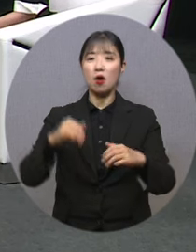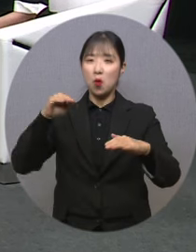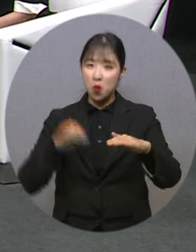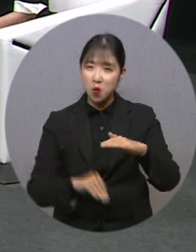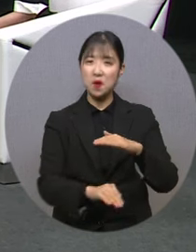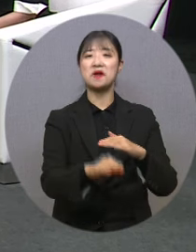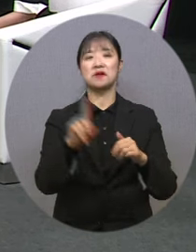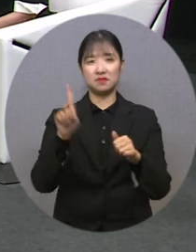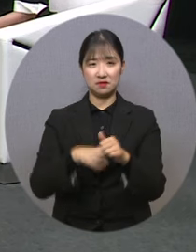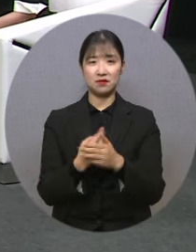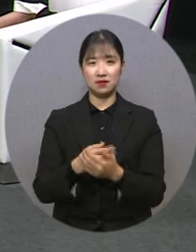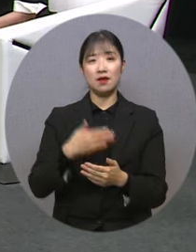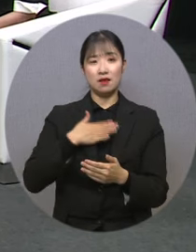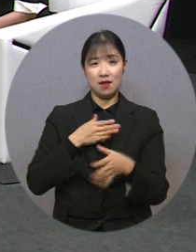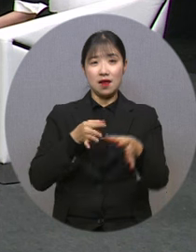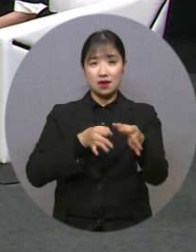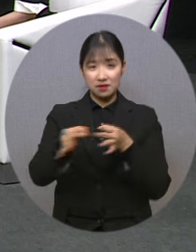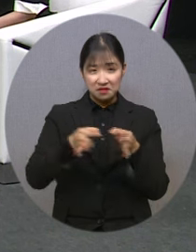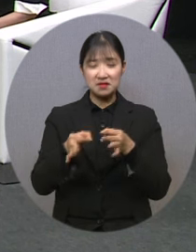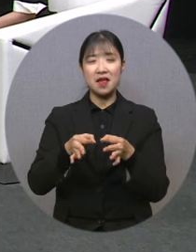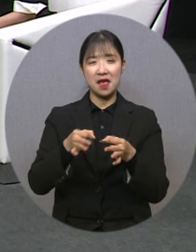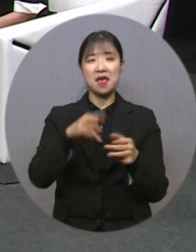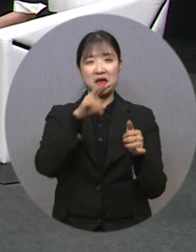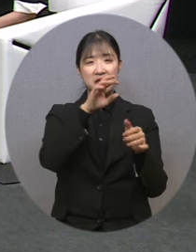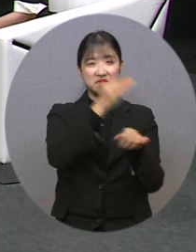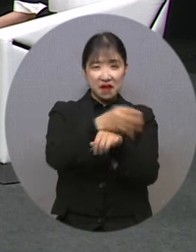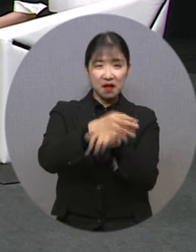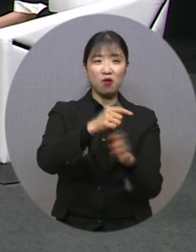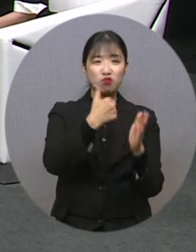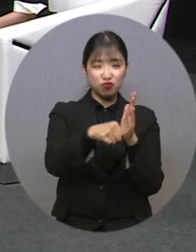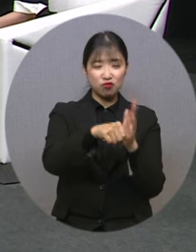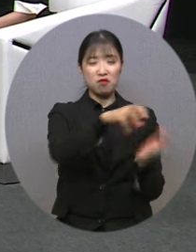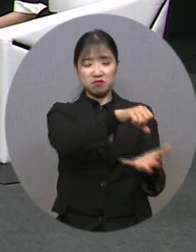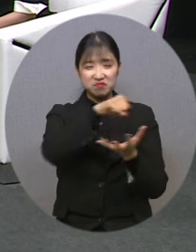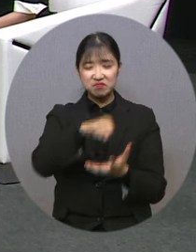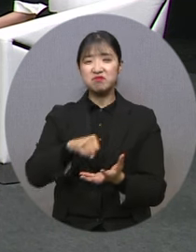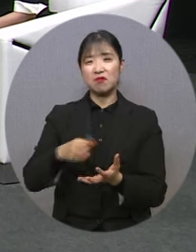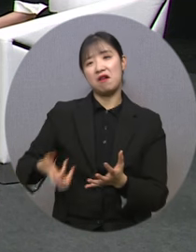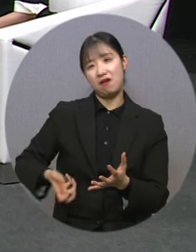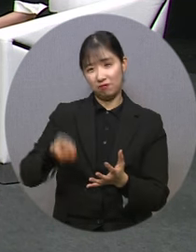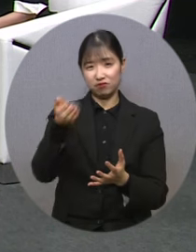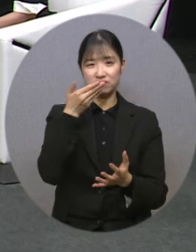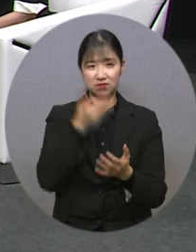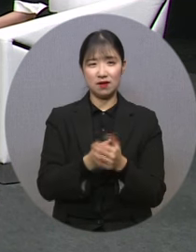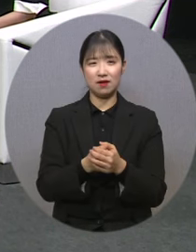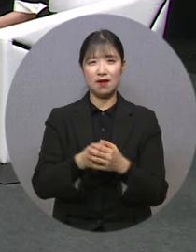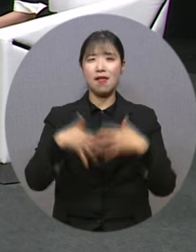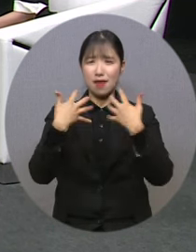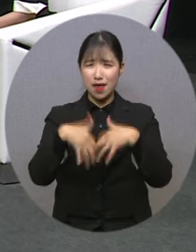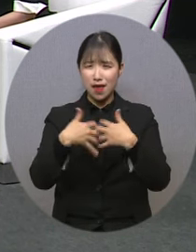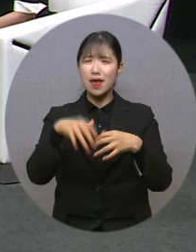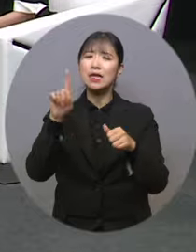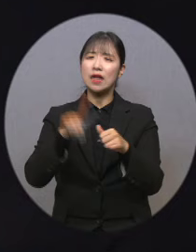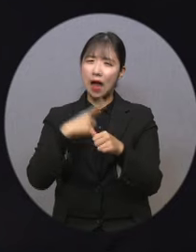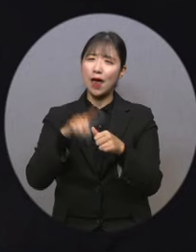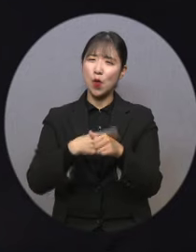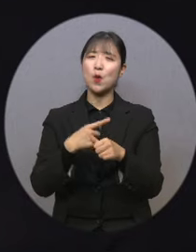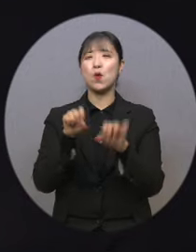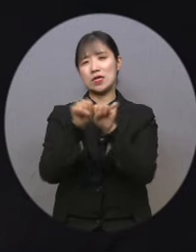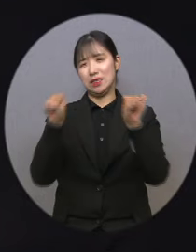시장에서 박 물건은 별도 록 최대 가 있어요 올라옵니다 그 아주 체험 부전 자동 시스템인데